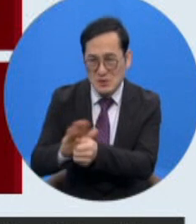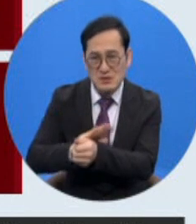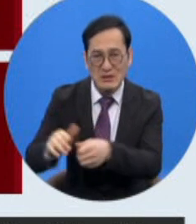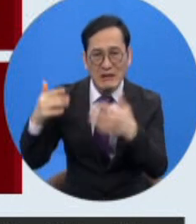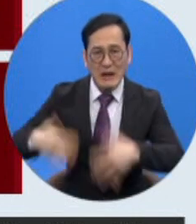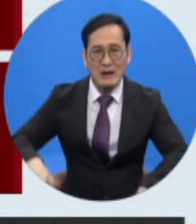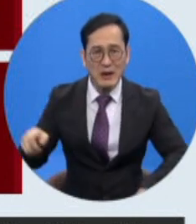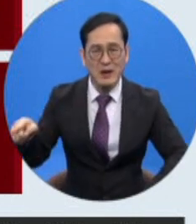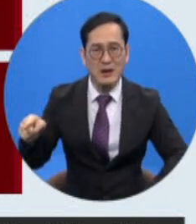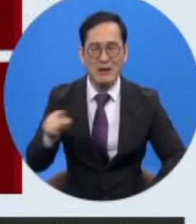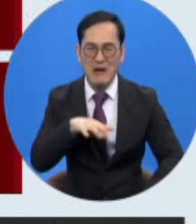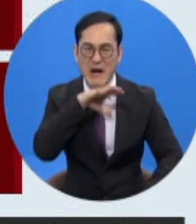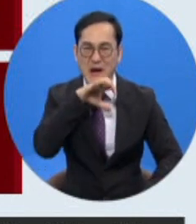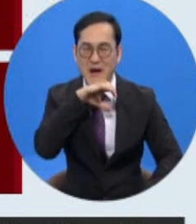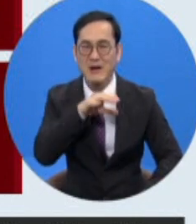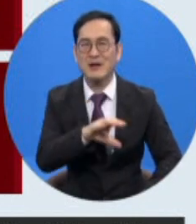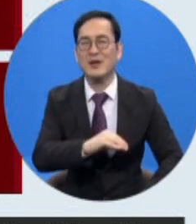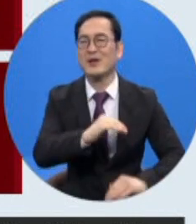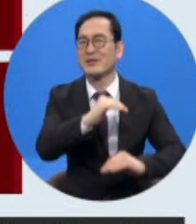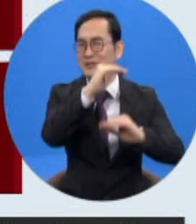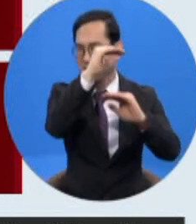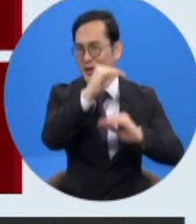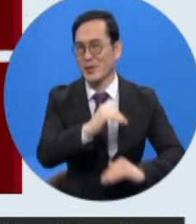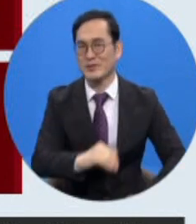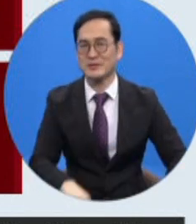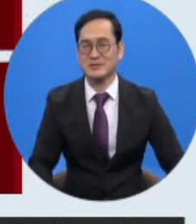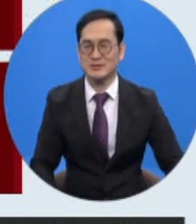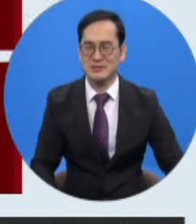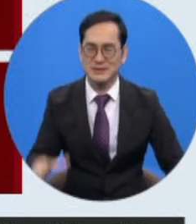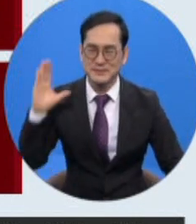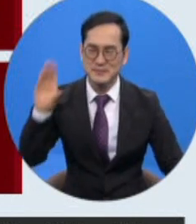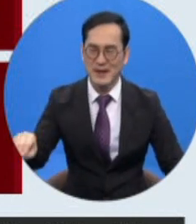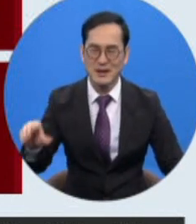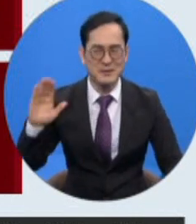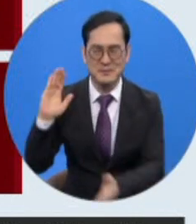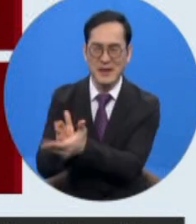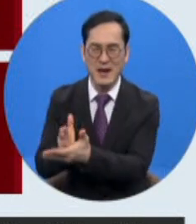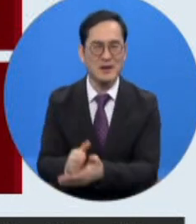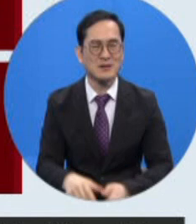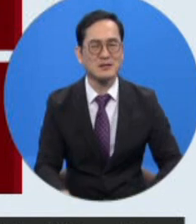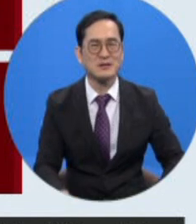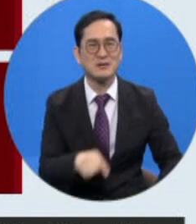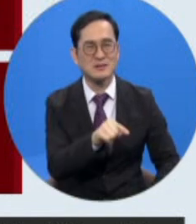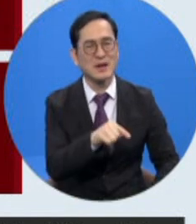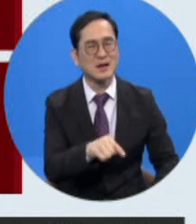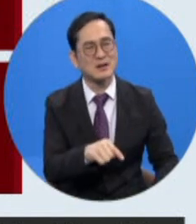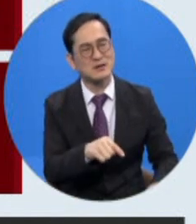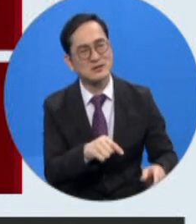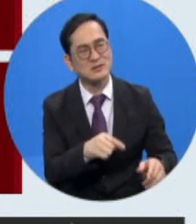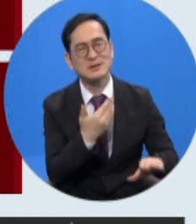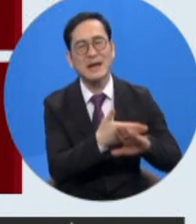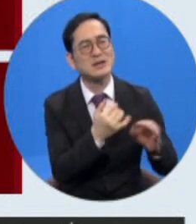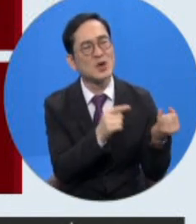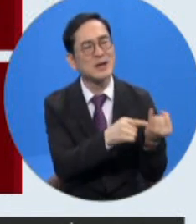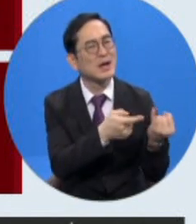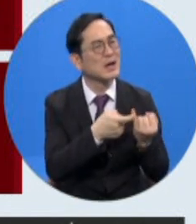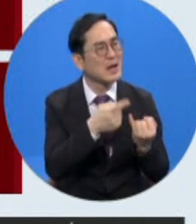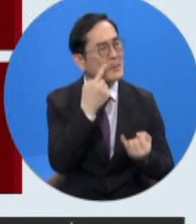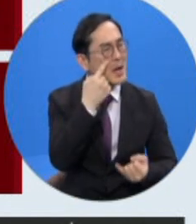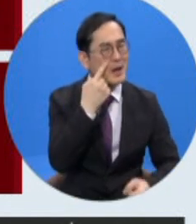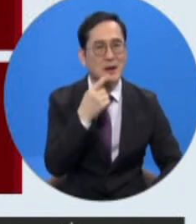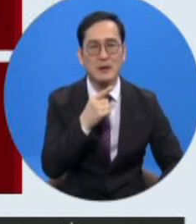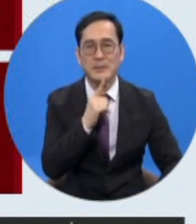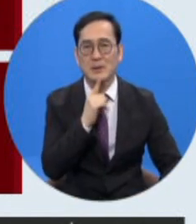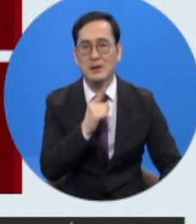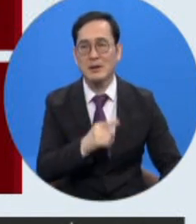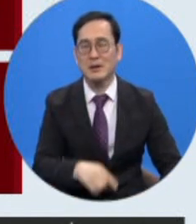하죠. 2019년 6월 오피나 갈까라는 글을 게재했다라고 합니다. 수많은 글이 있지만 다른